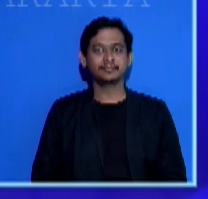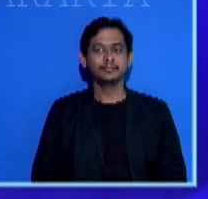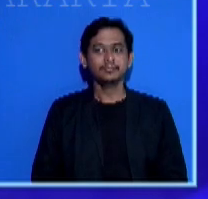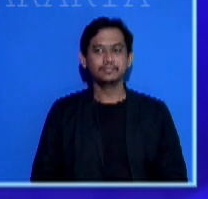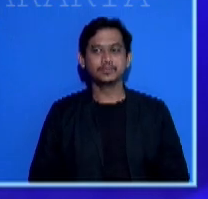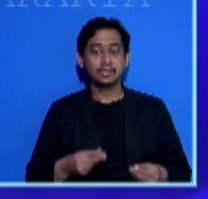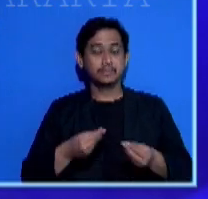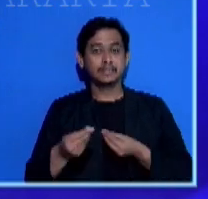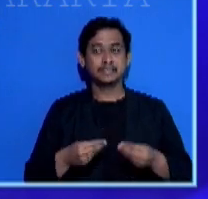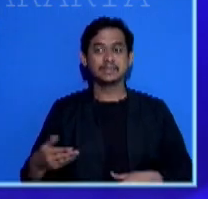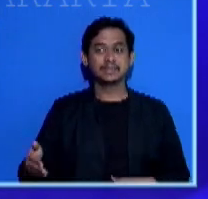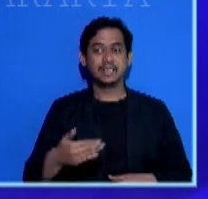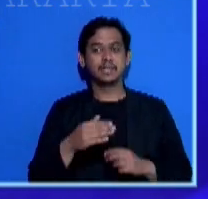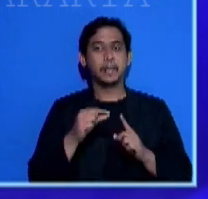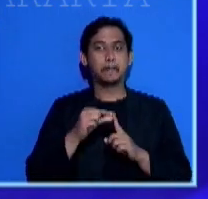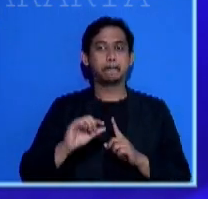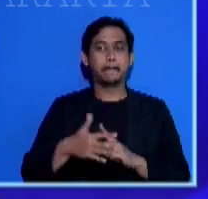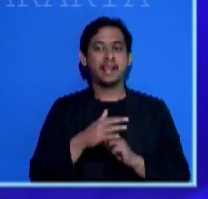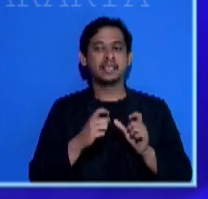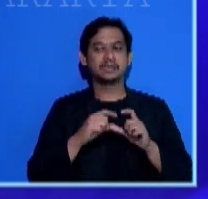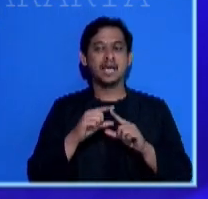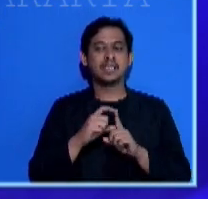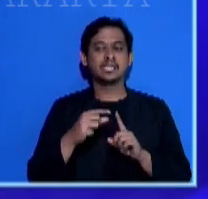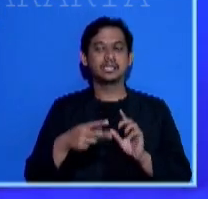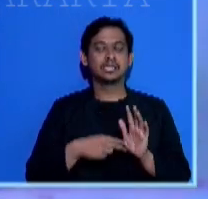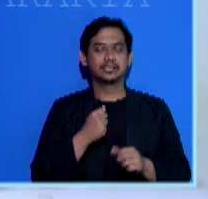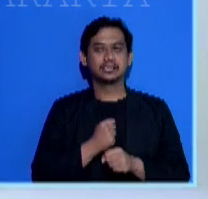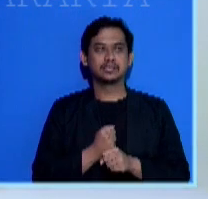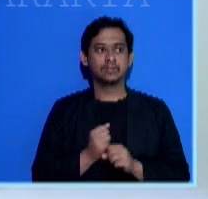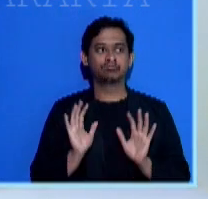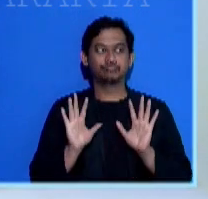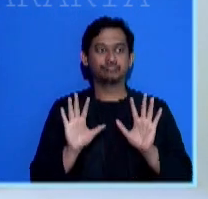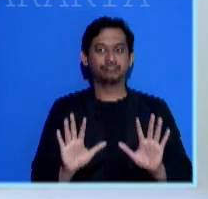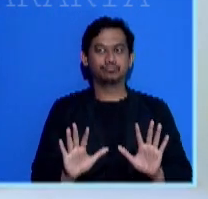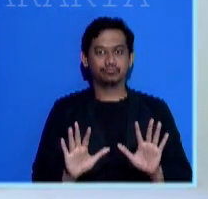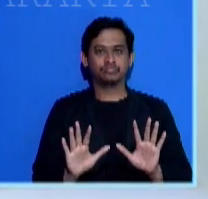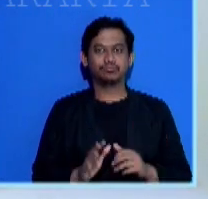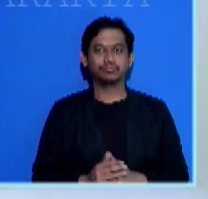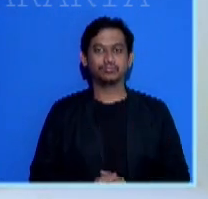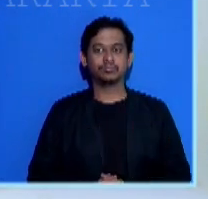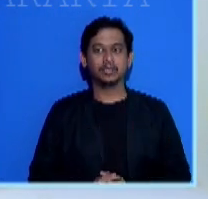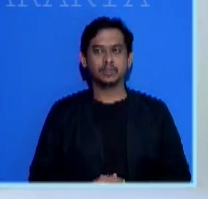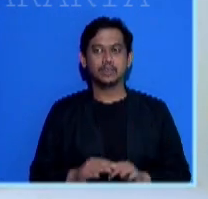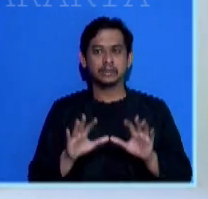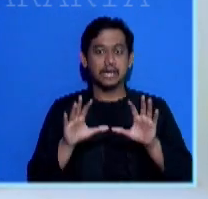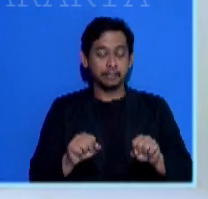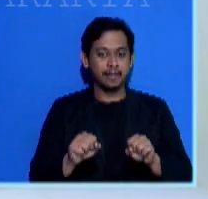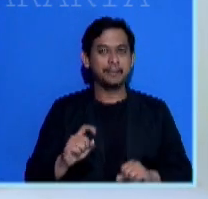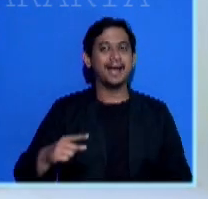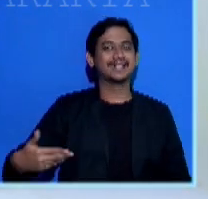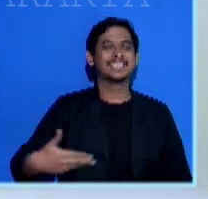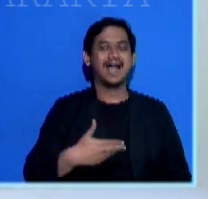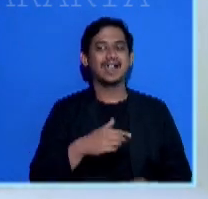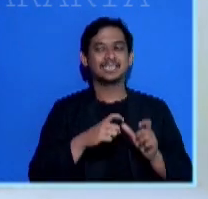pasar ikan yang ada di Pantai Sadeng gunung Kitul ramai dikunjungi wisatawan saat ramai tangkapan ikan cakalang yang